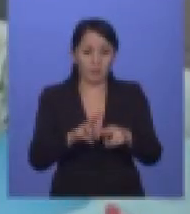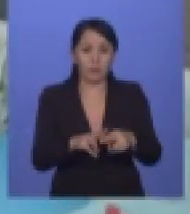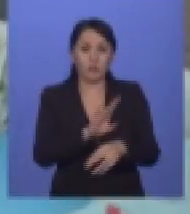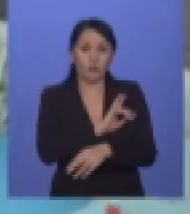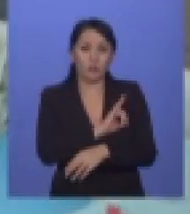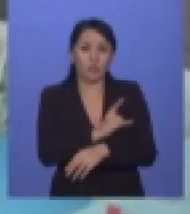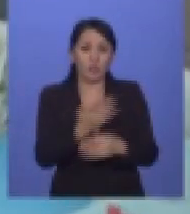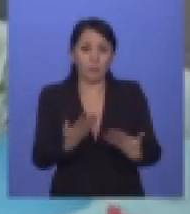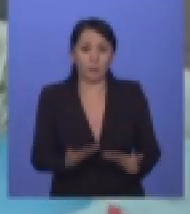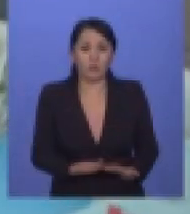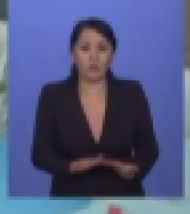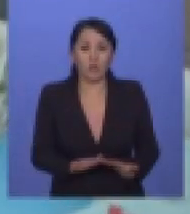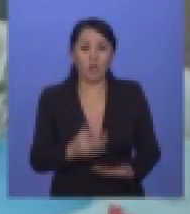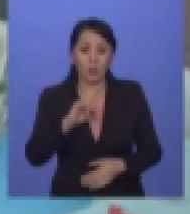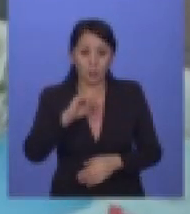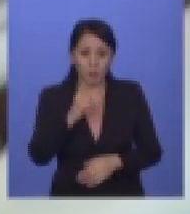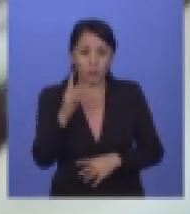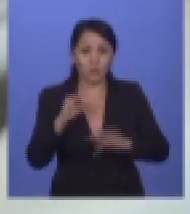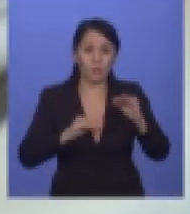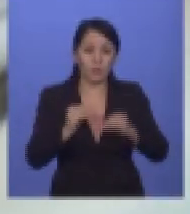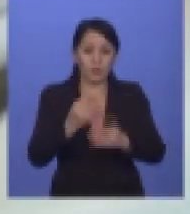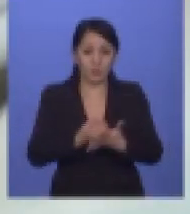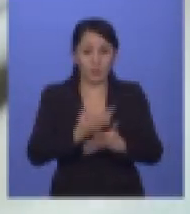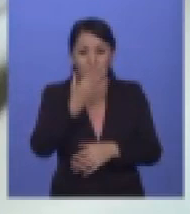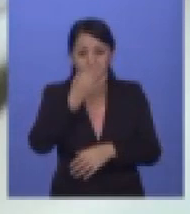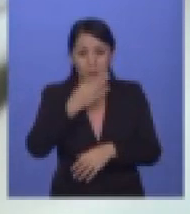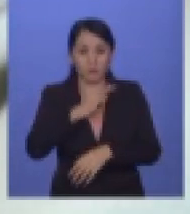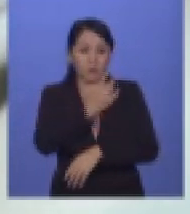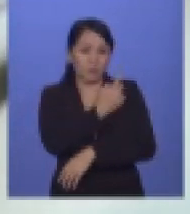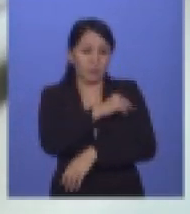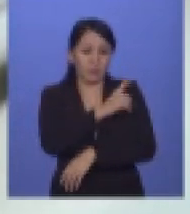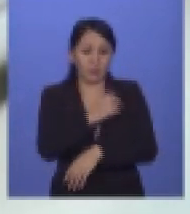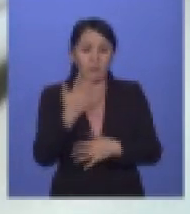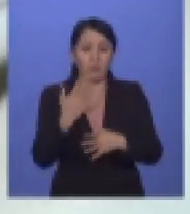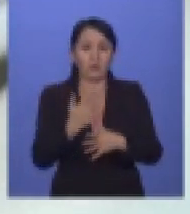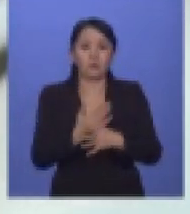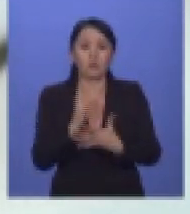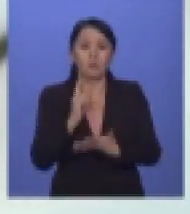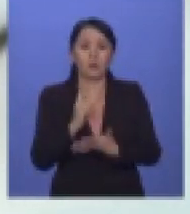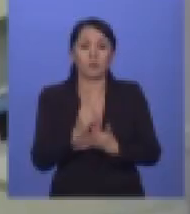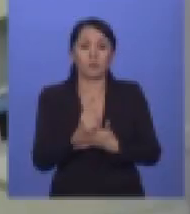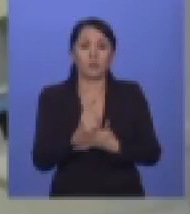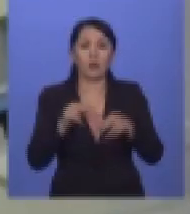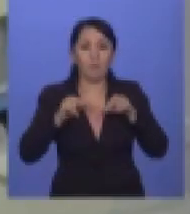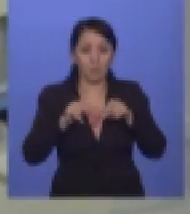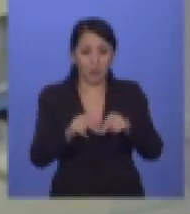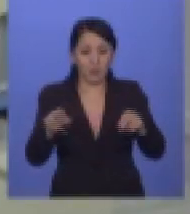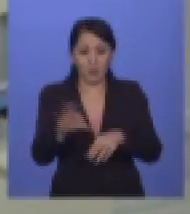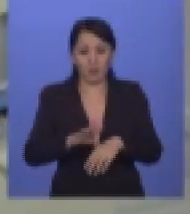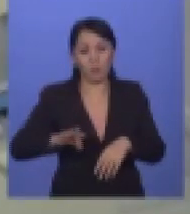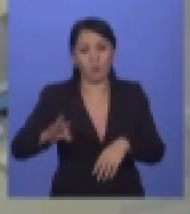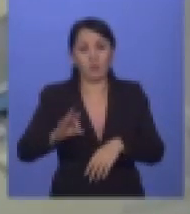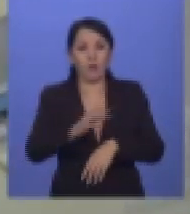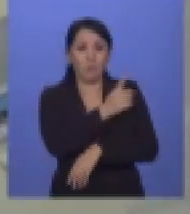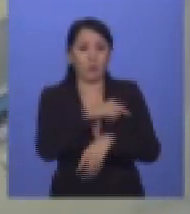сәбилердің өмір сүруі үшін күрделі аппаратура, қымбат дәрі-дәрмек пен жоғары білікті медициналық қызметкерлердің болуы аса маңызды. Петропавлдағы облыстық